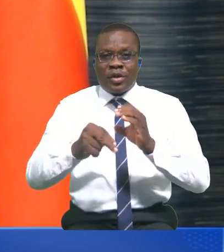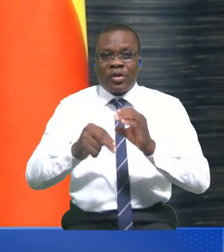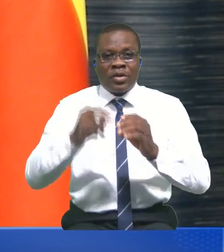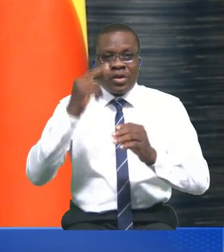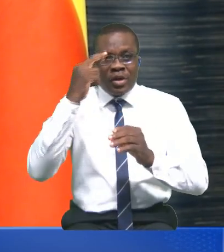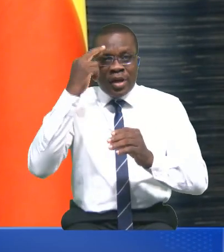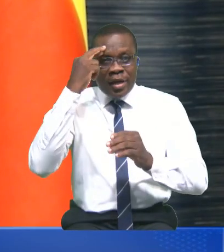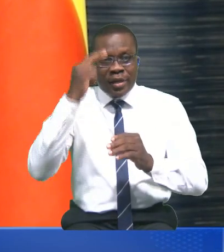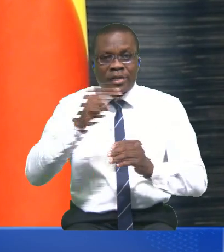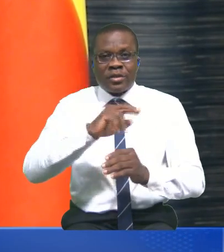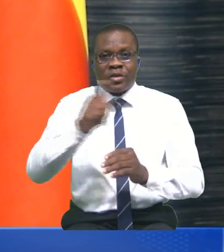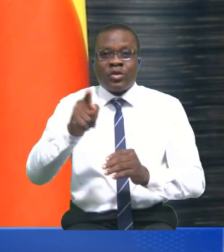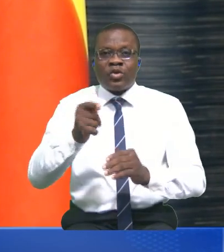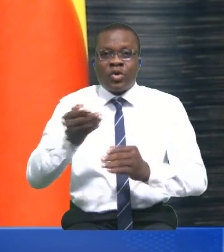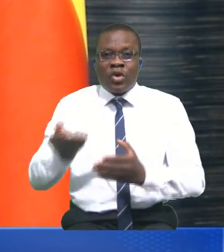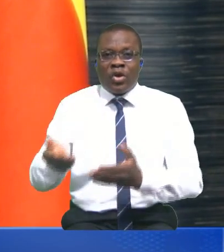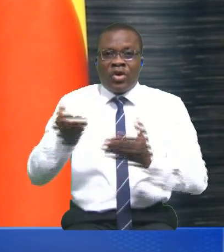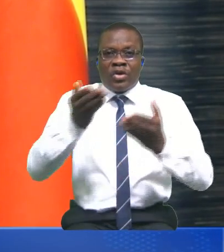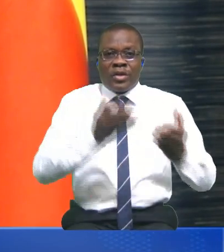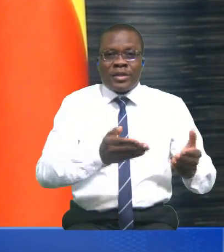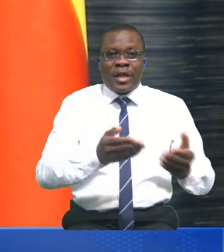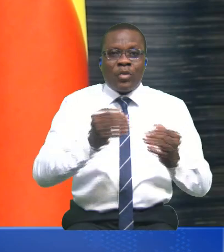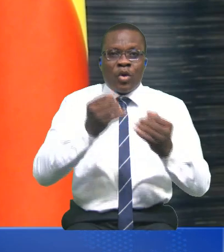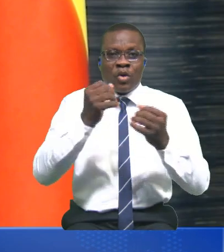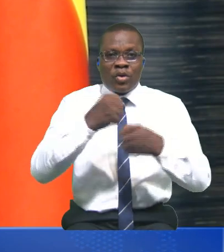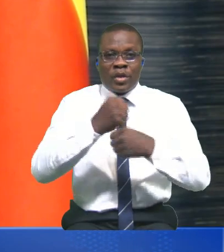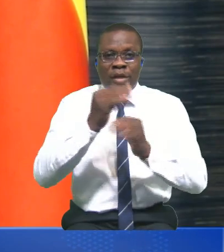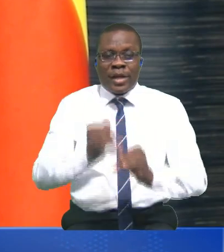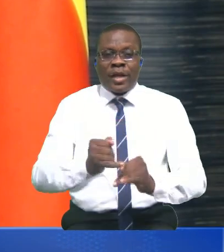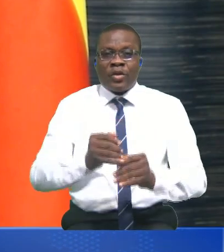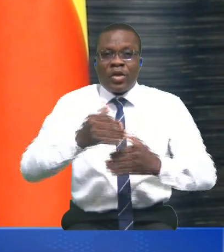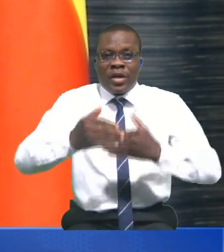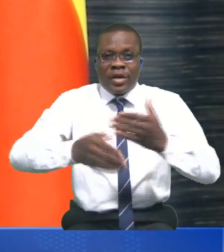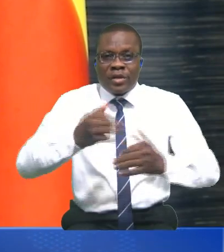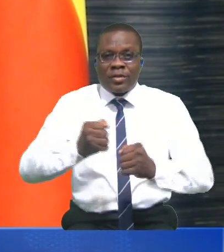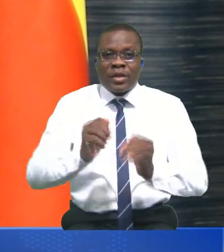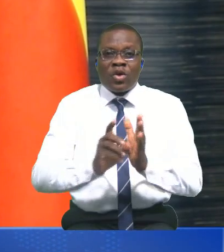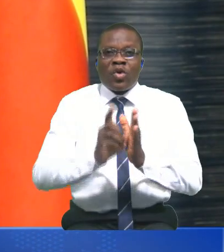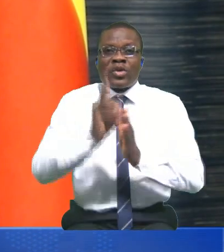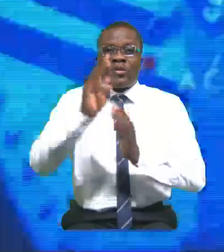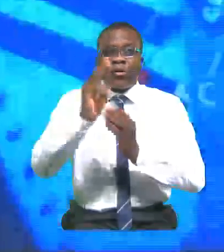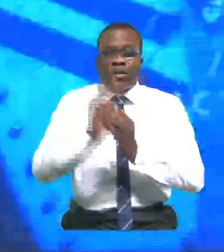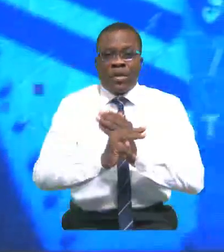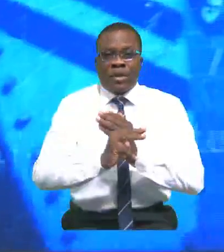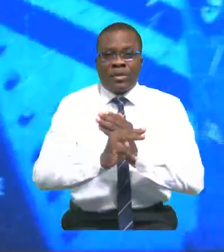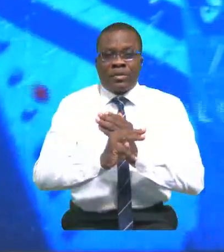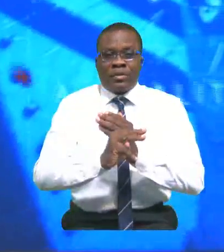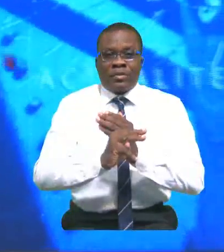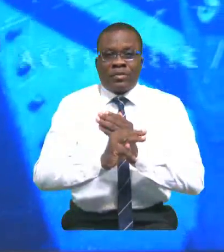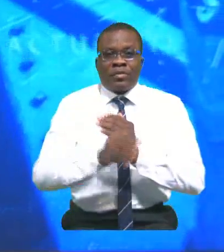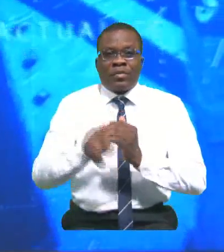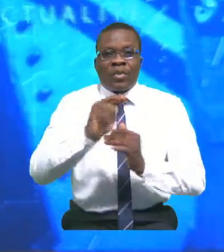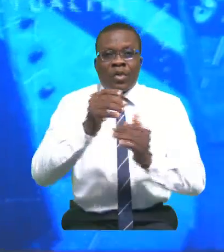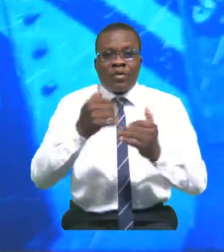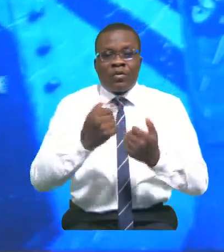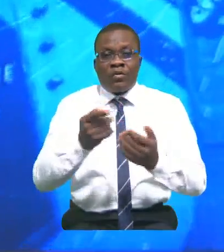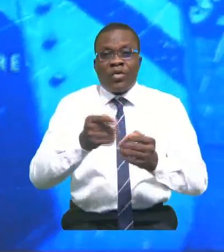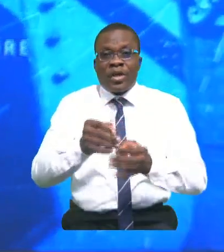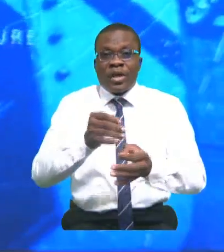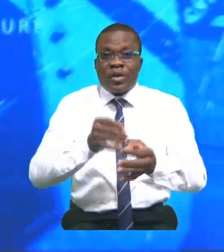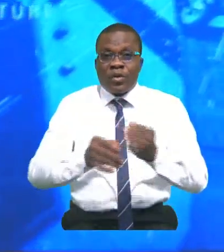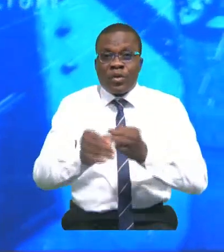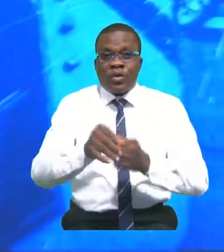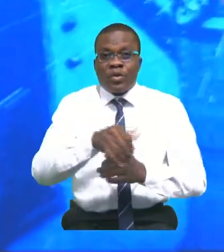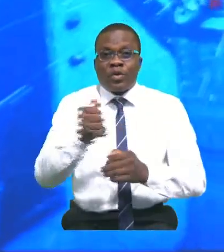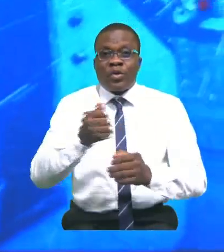de leurs apports innovateurs et accélérateurs au développement vous venez plutôt de suivre les